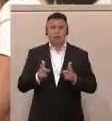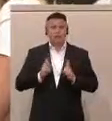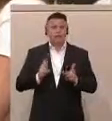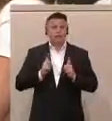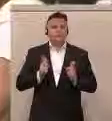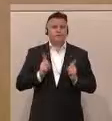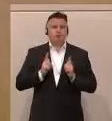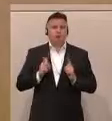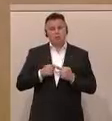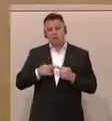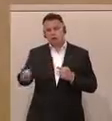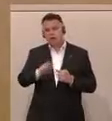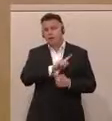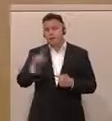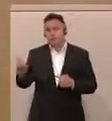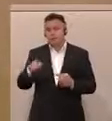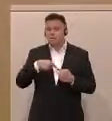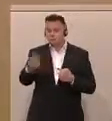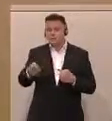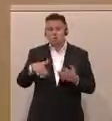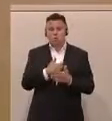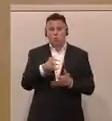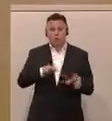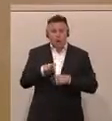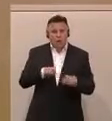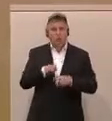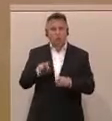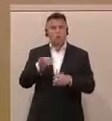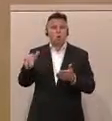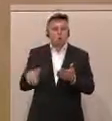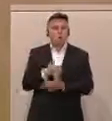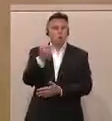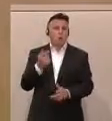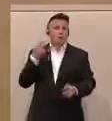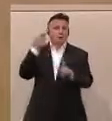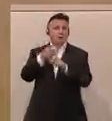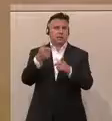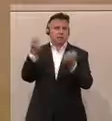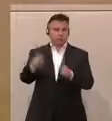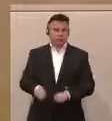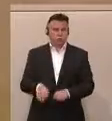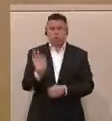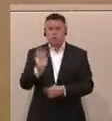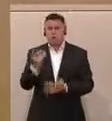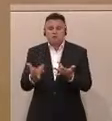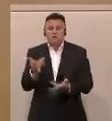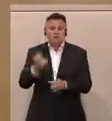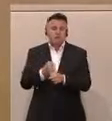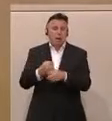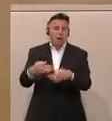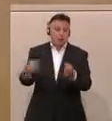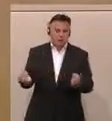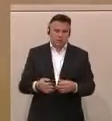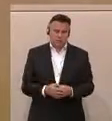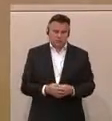eine neue Regierung neue Klimaschutzziele vielleicht beschließt oder auch nicht. Es